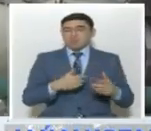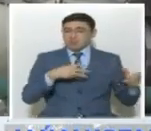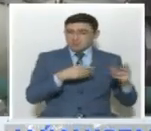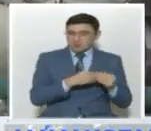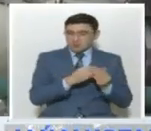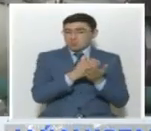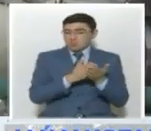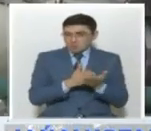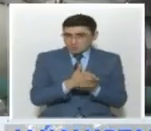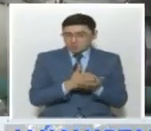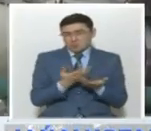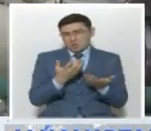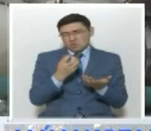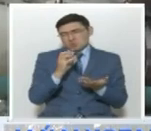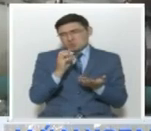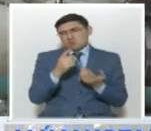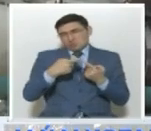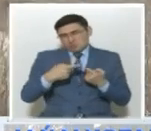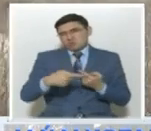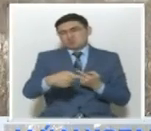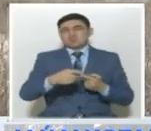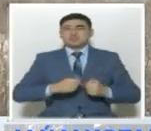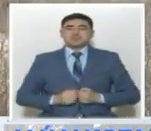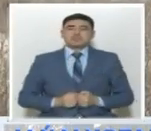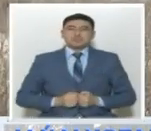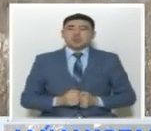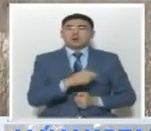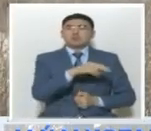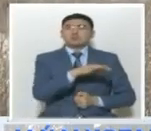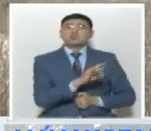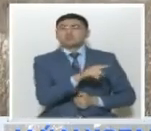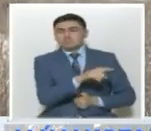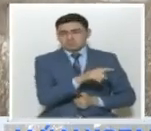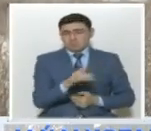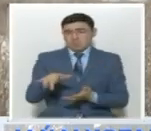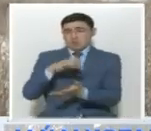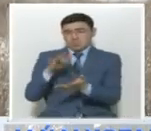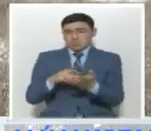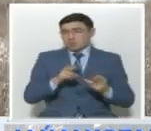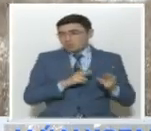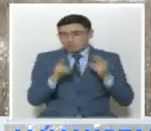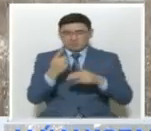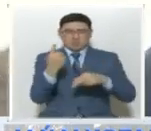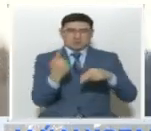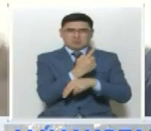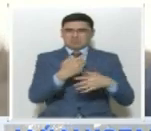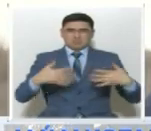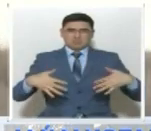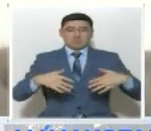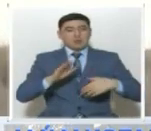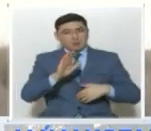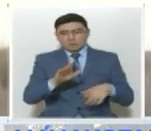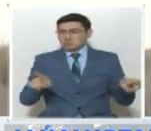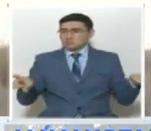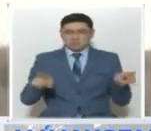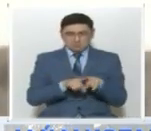бәрі бір жерден тоқысады деп айтуға да болады. Пётр Лупенков қалаға жылына бір ақ рет барады екен. Алайда шаһардың тіршілігіне